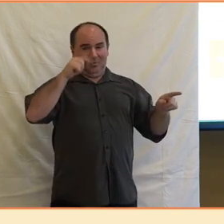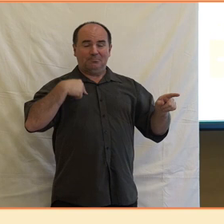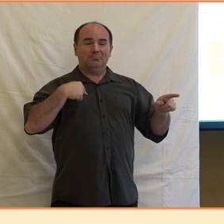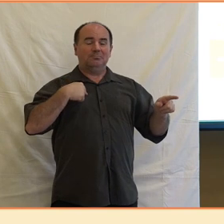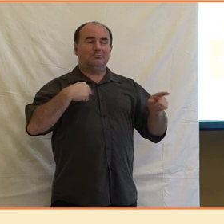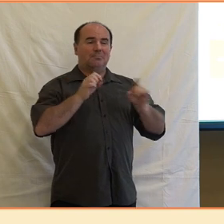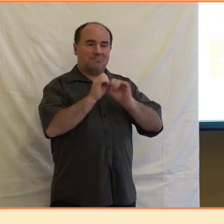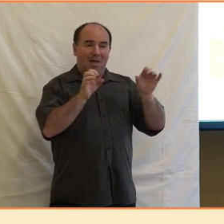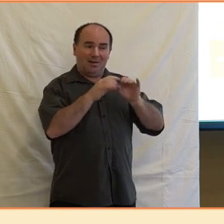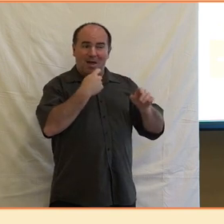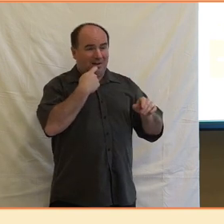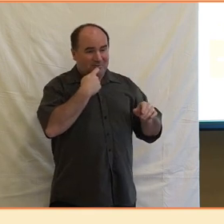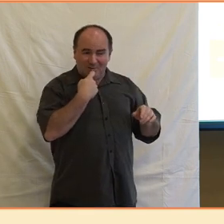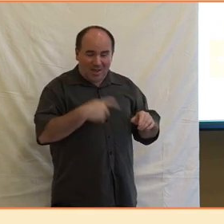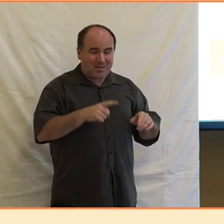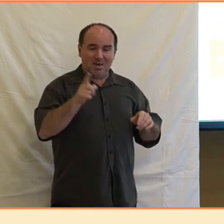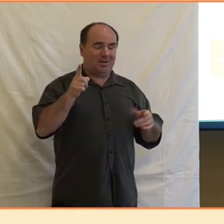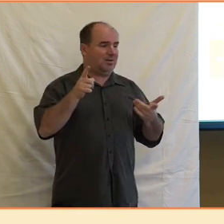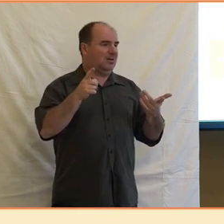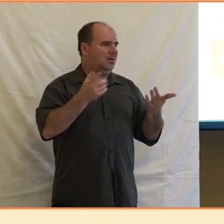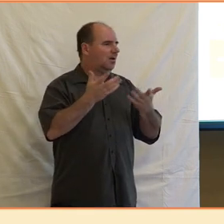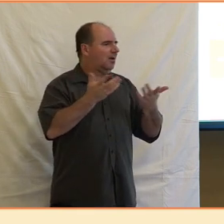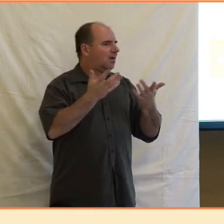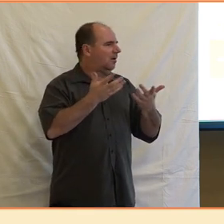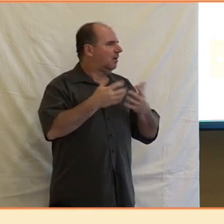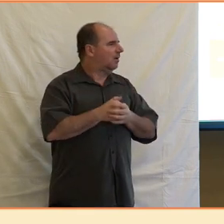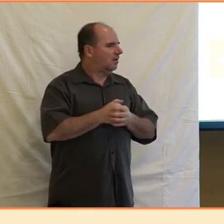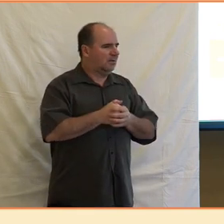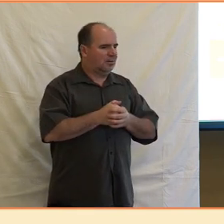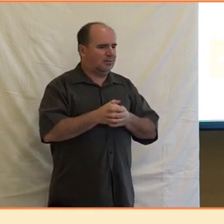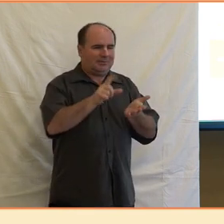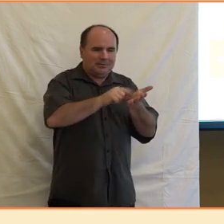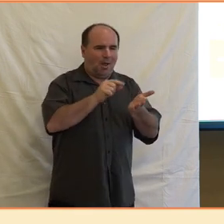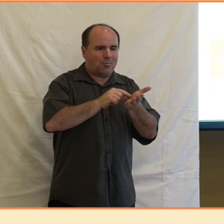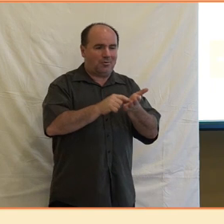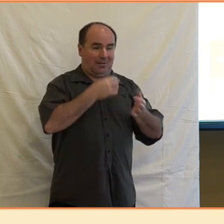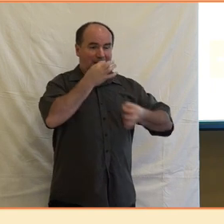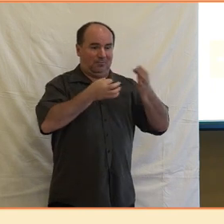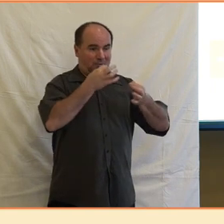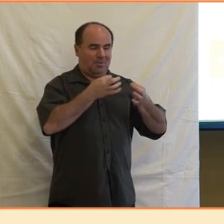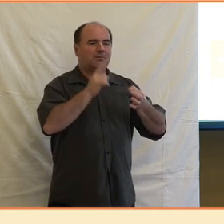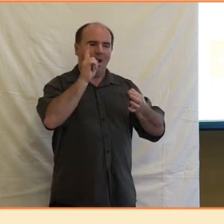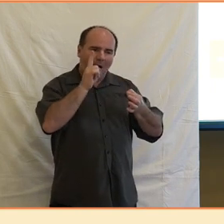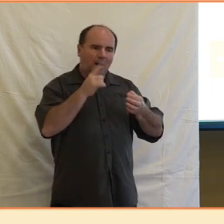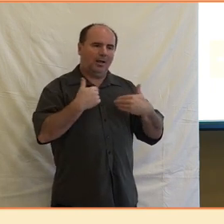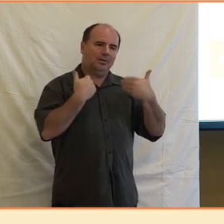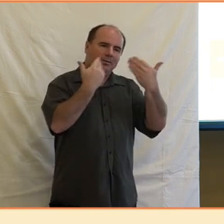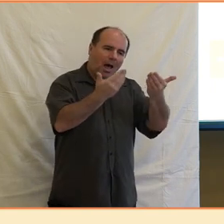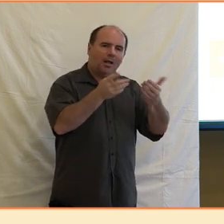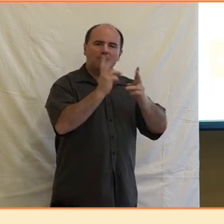chtějí uživatelům dát širokou míru kontroly nad jejich osobními údaji a nad tím, jak je jim